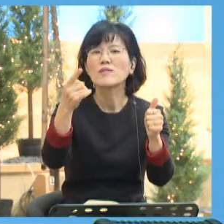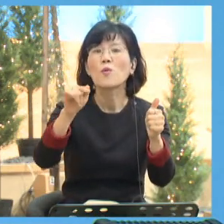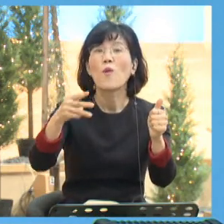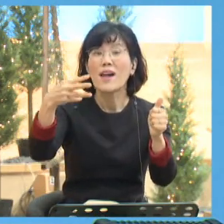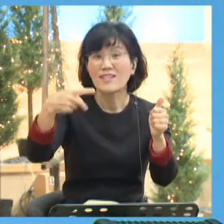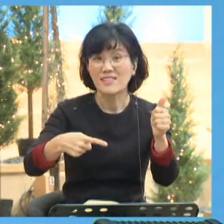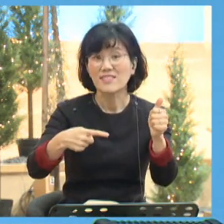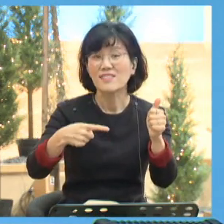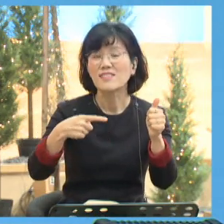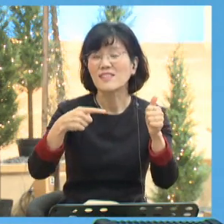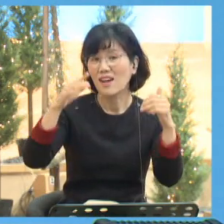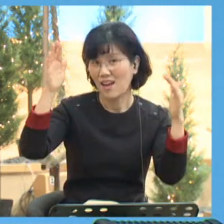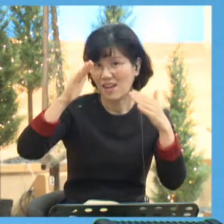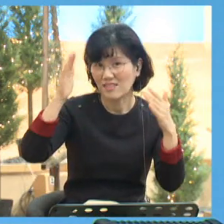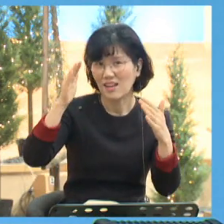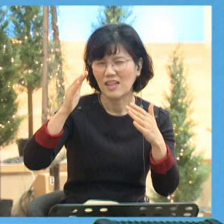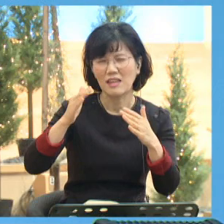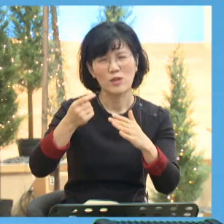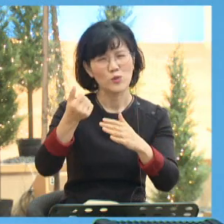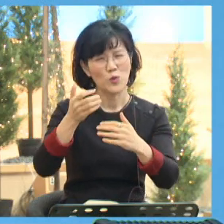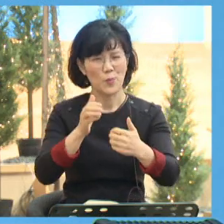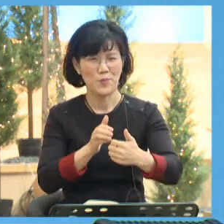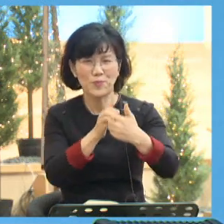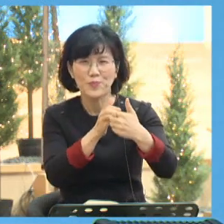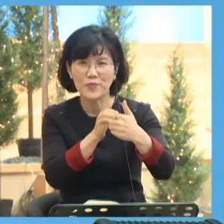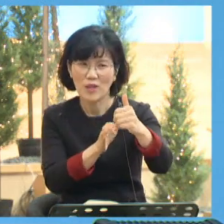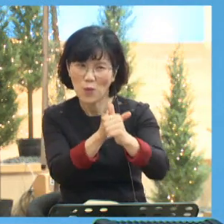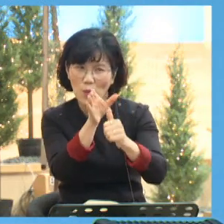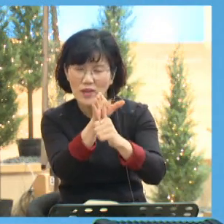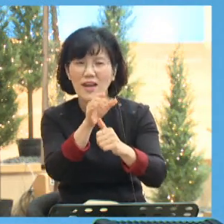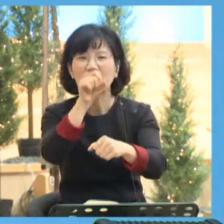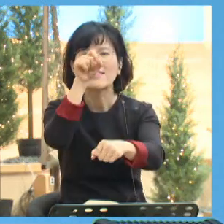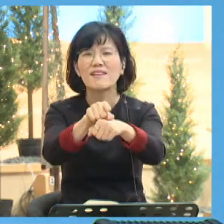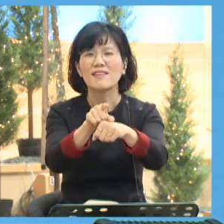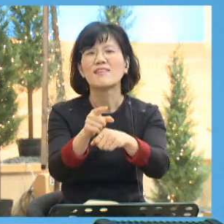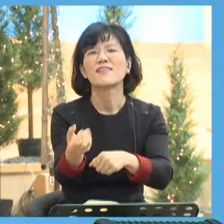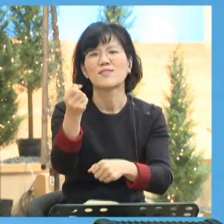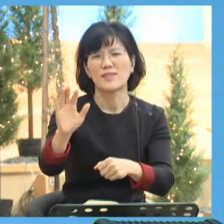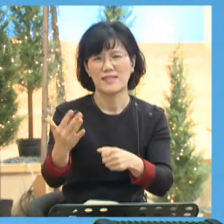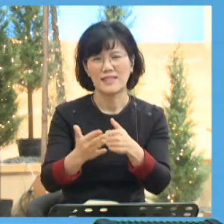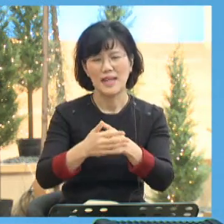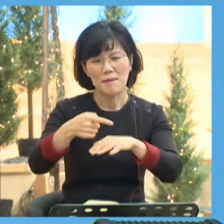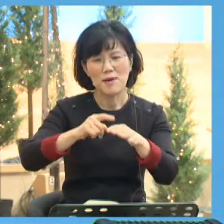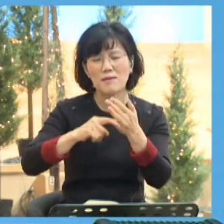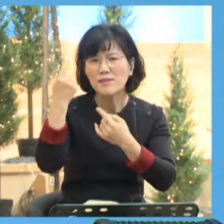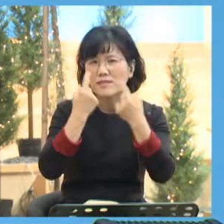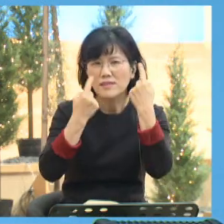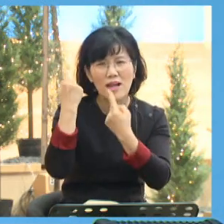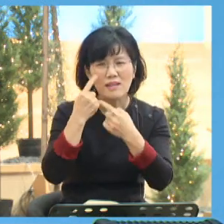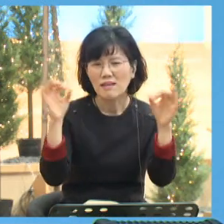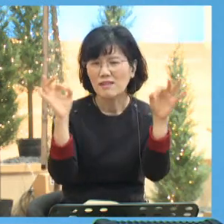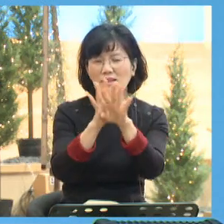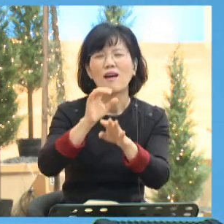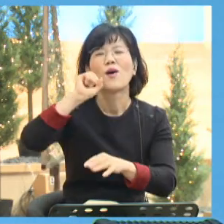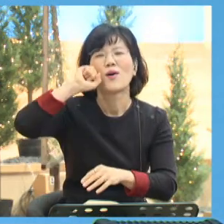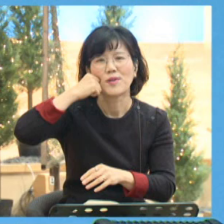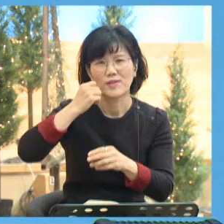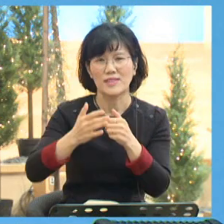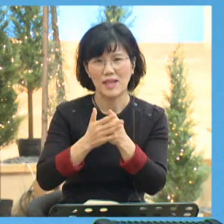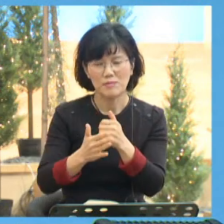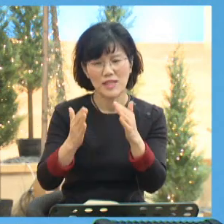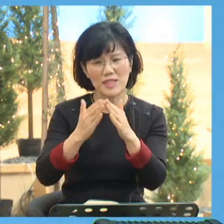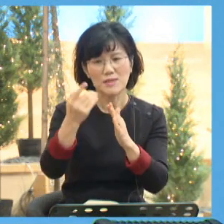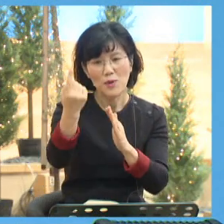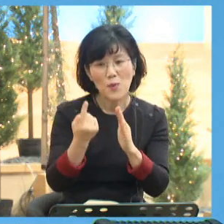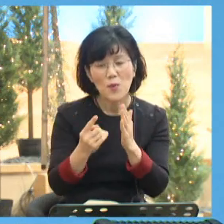남다른 어떤 공격적인 성향이 있게 되어 졌죠 그리고 마음의 상처를 씻을 길이 없습니다 그래서 집에